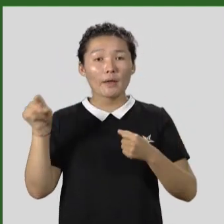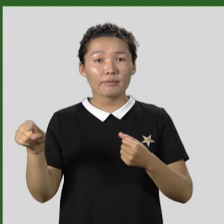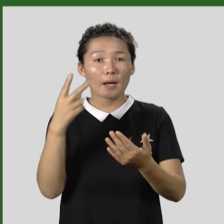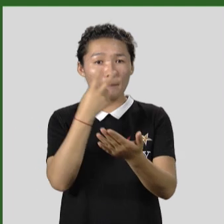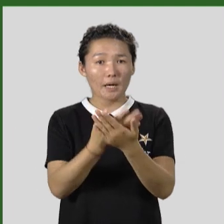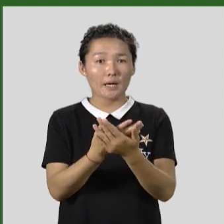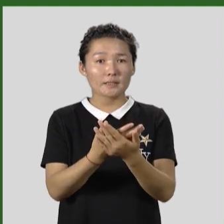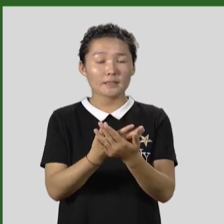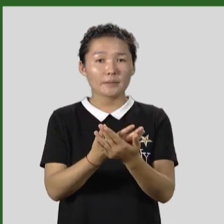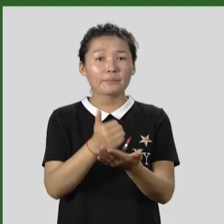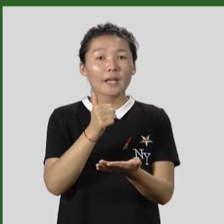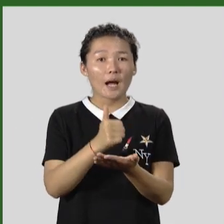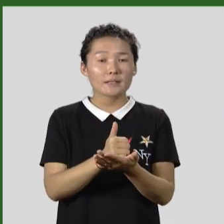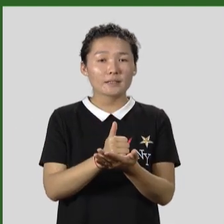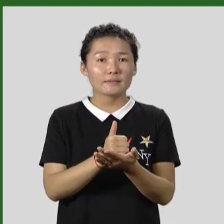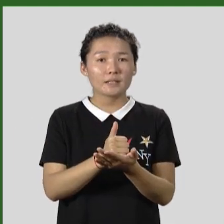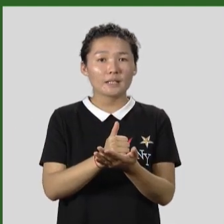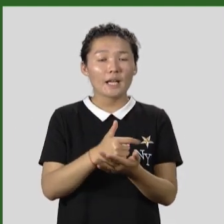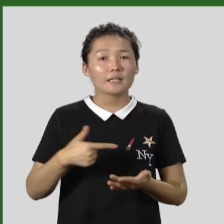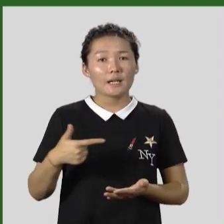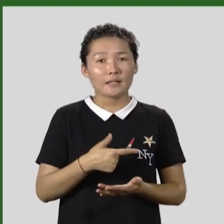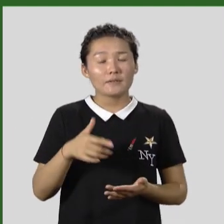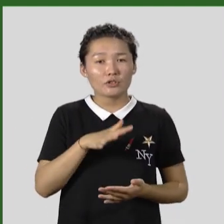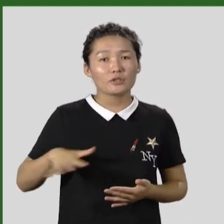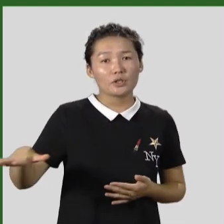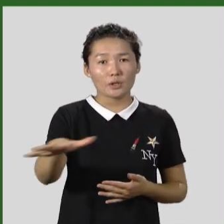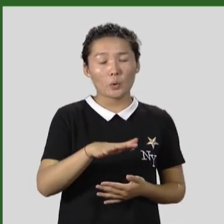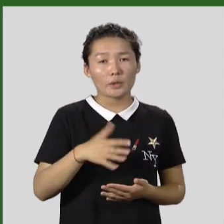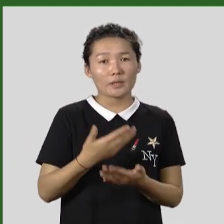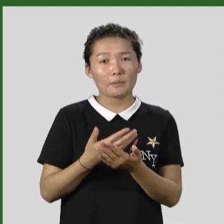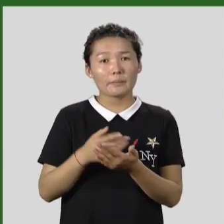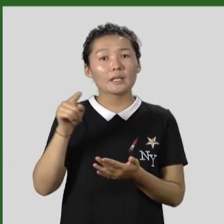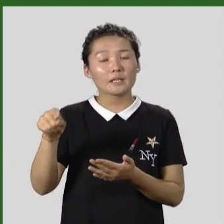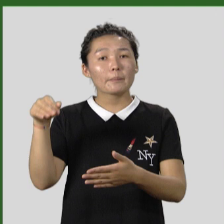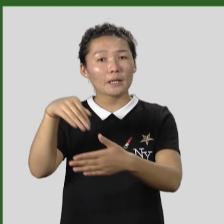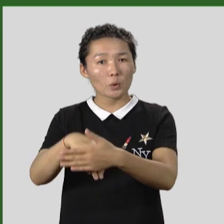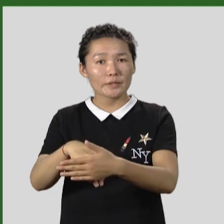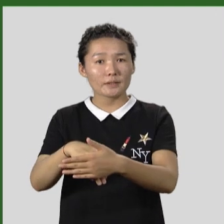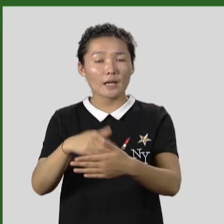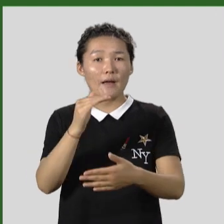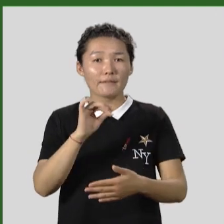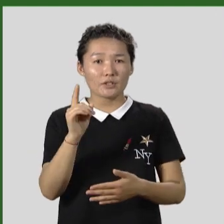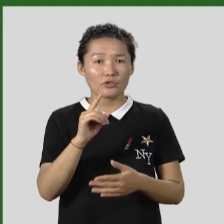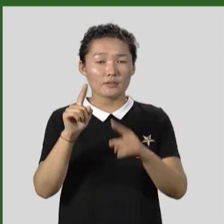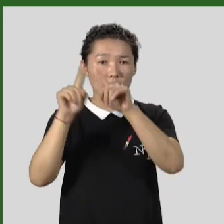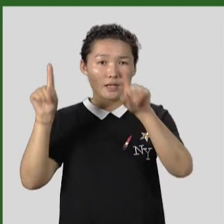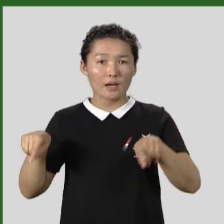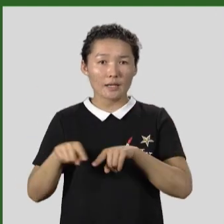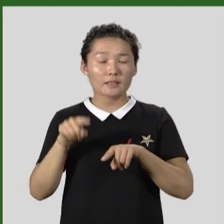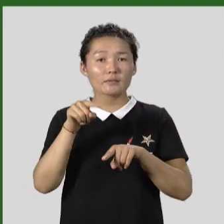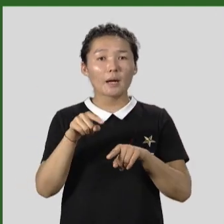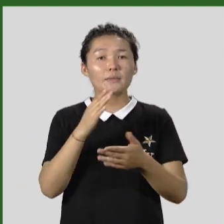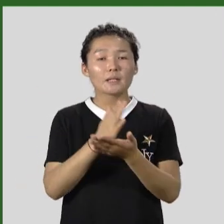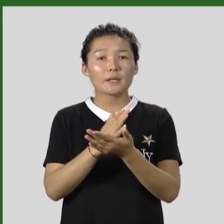географические объекты территории. Например, к ним относятся физические карты, на которых изображены